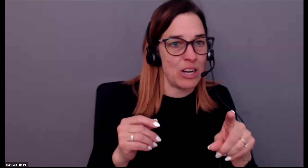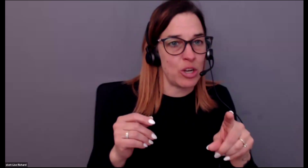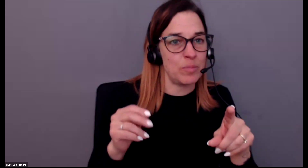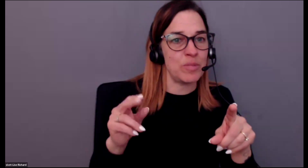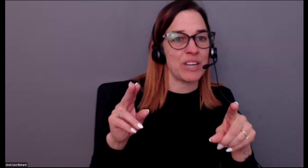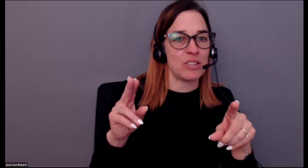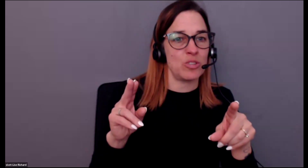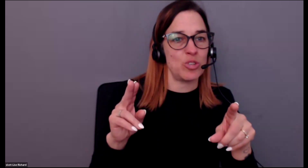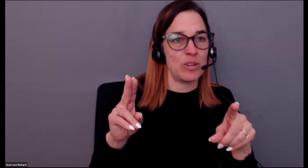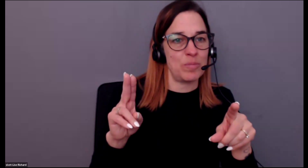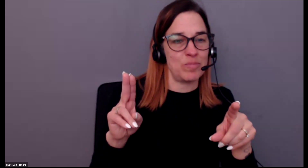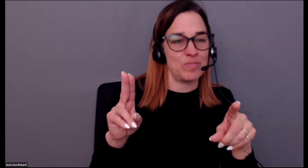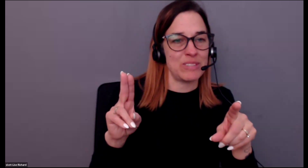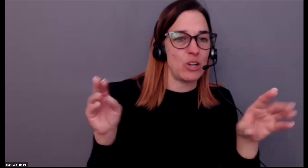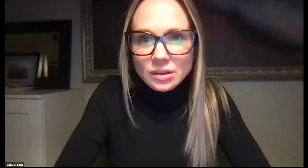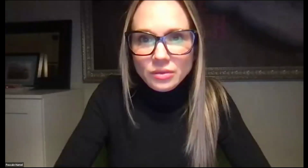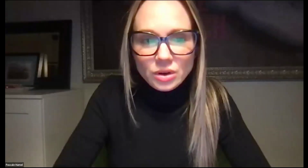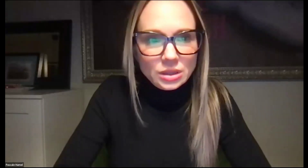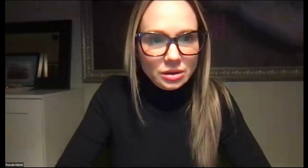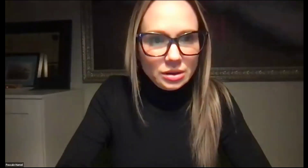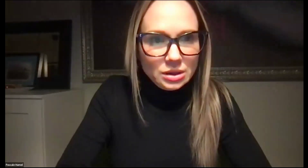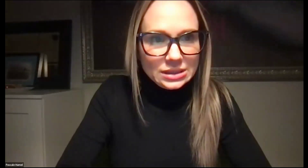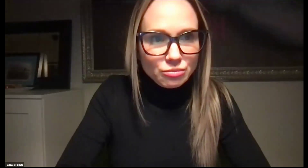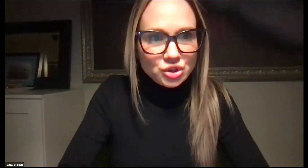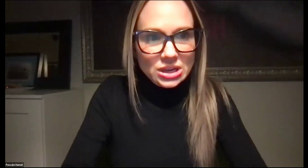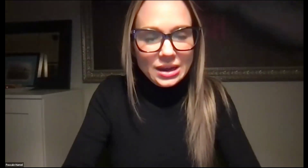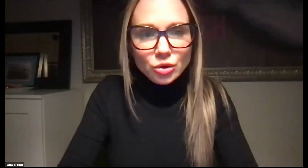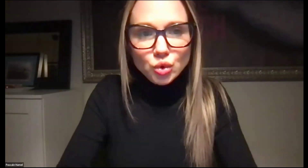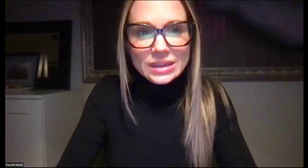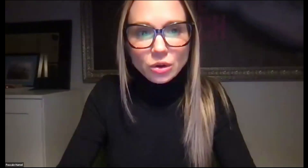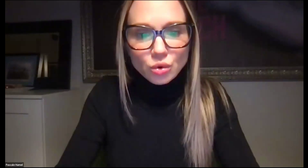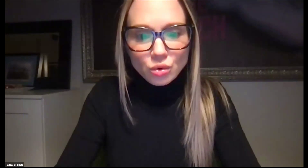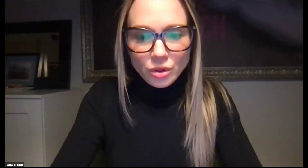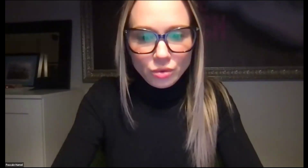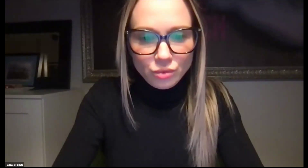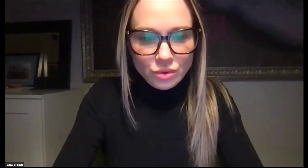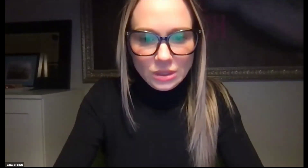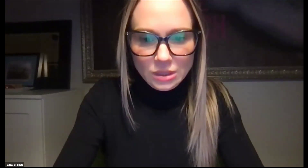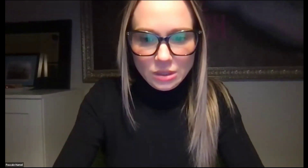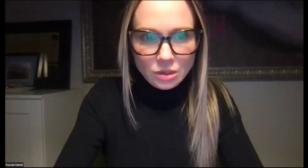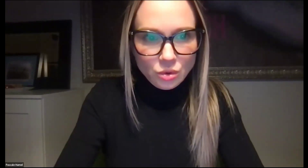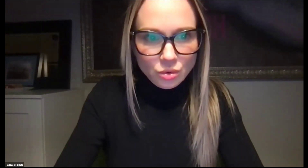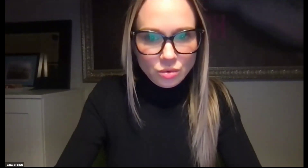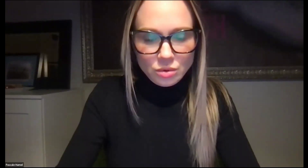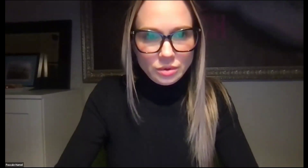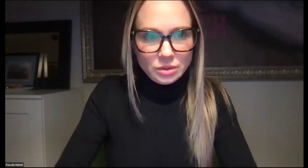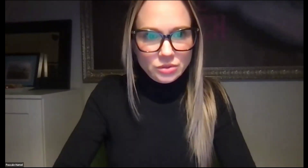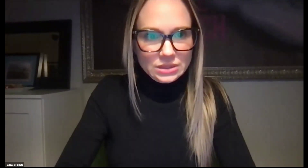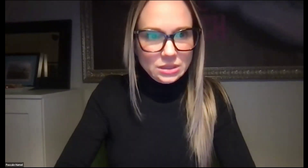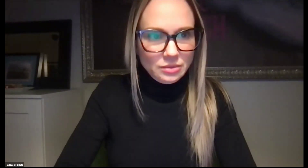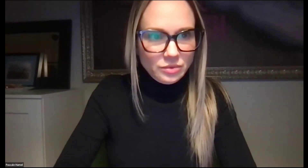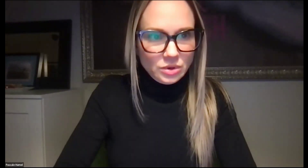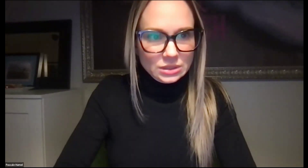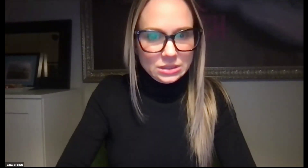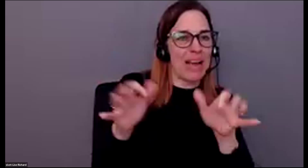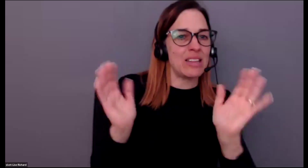Attends, je m'excuse, ça l'a comme fait Ça tue. Attends, je vais ça essayer. l'a bougé, c'est pour ça. Ça a bougé, hein? Ouais, Uniqlo. Uniqlo. Je